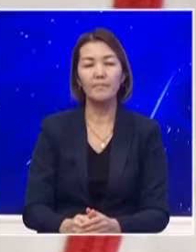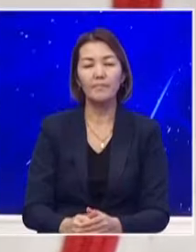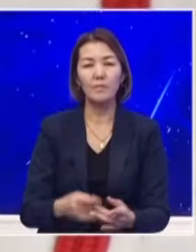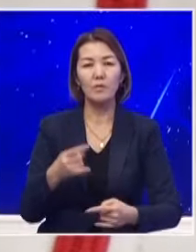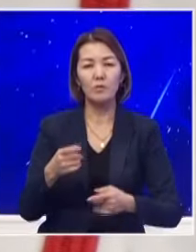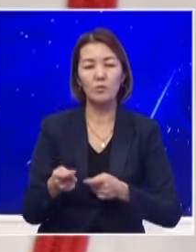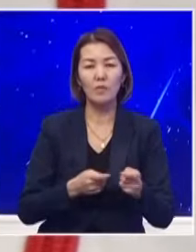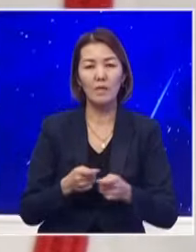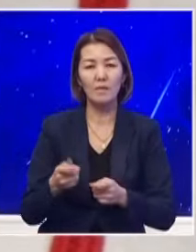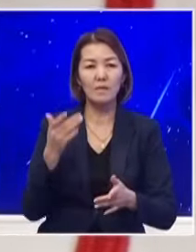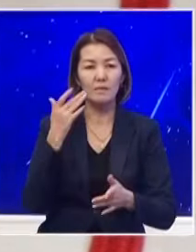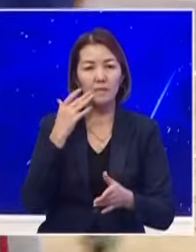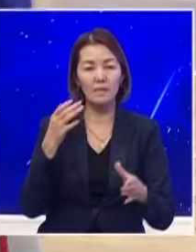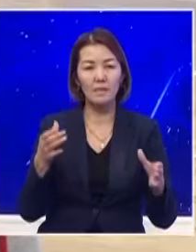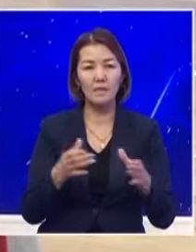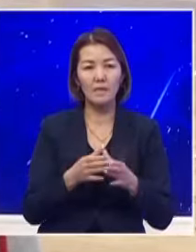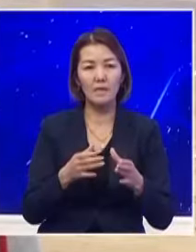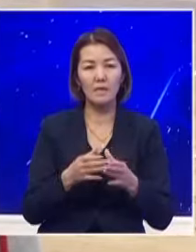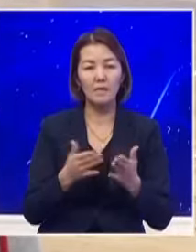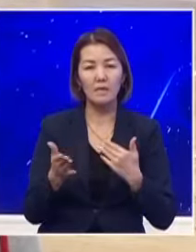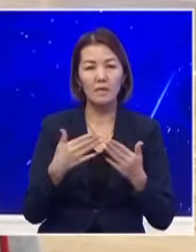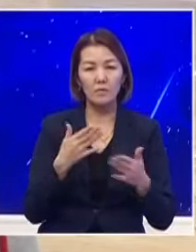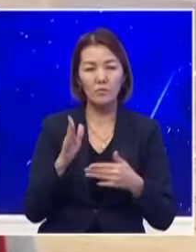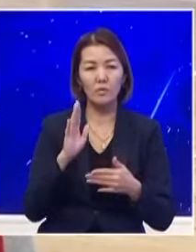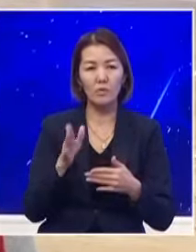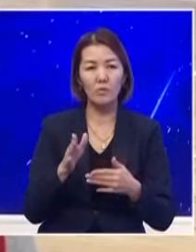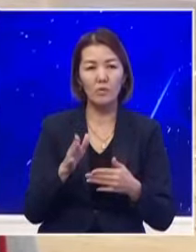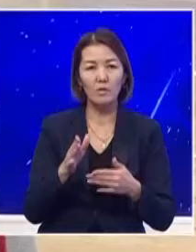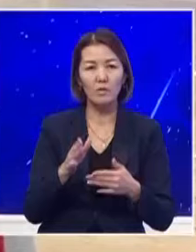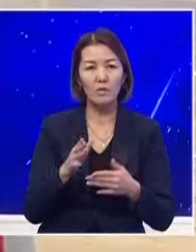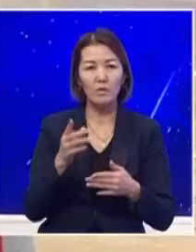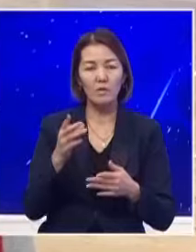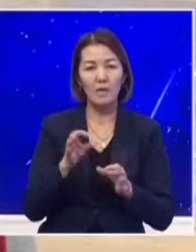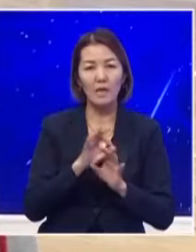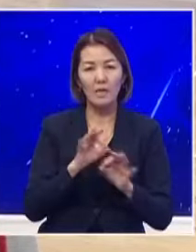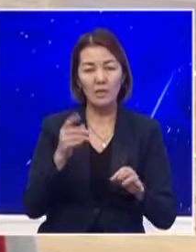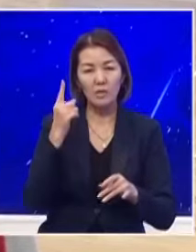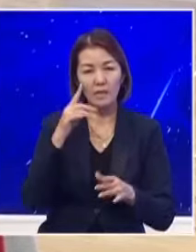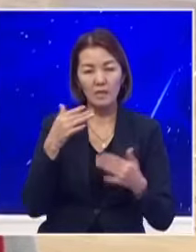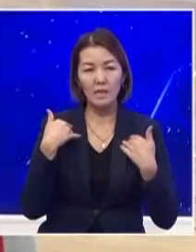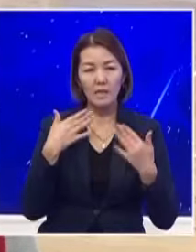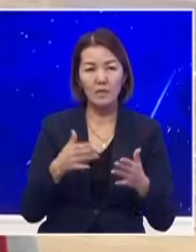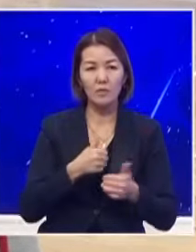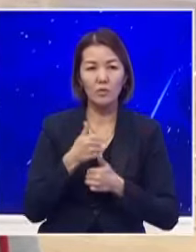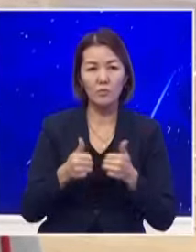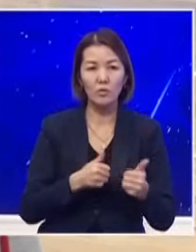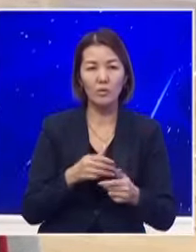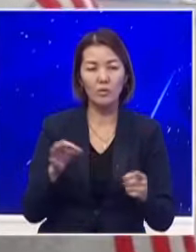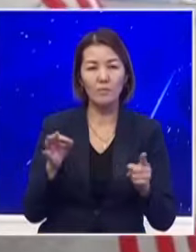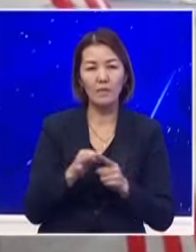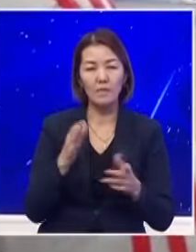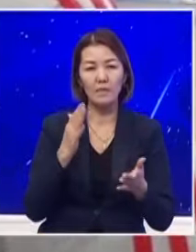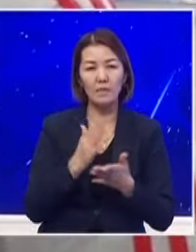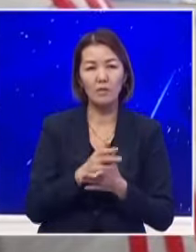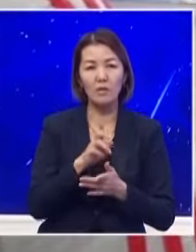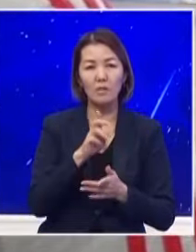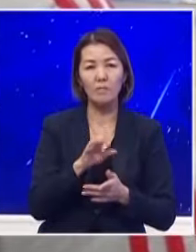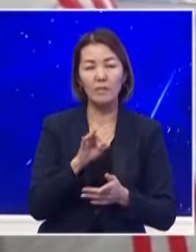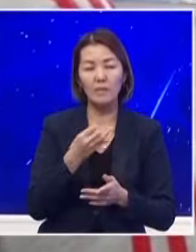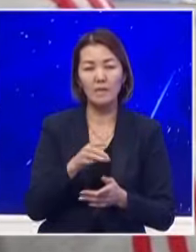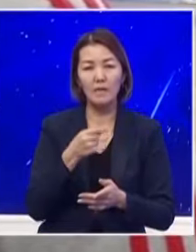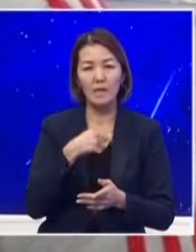бас қосқан жерде пікір алмасу, дискуссия болады. Содан келіп бір тамаша бір идеялар болады. Бұл турнирдің өзінің бір мақсаты да сол ғой. Есен ағамыздың